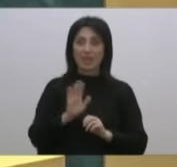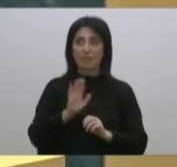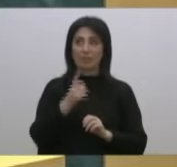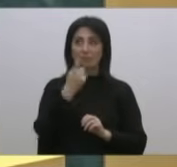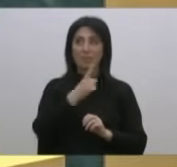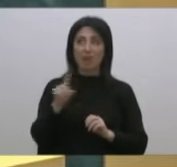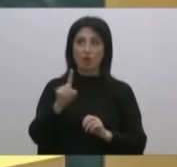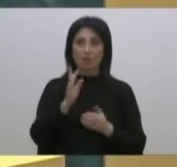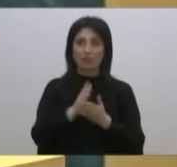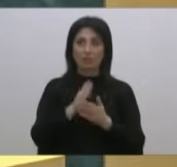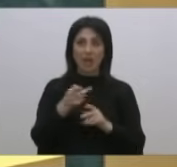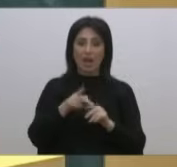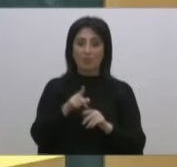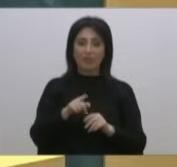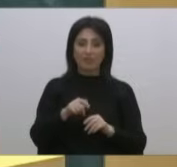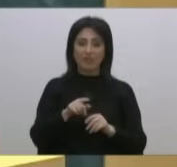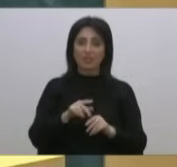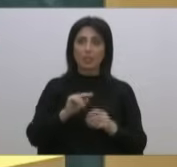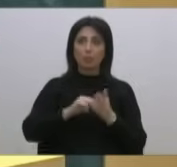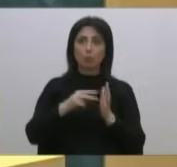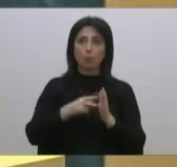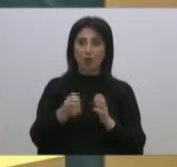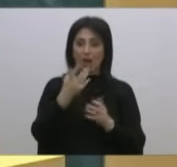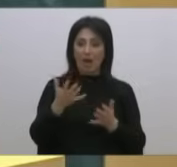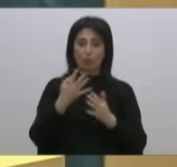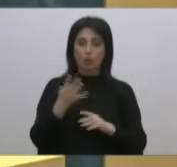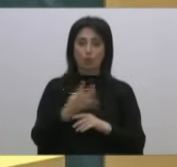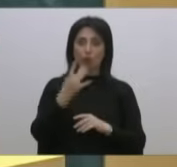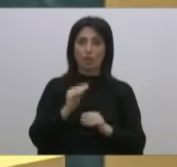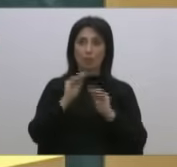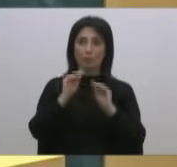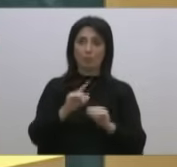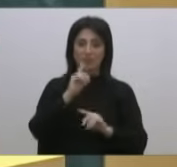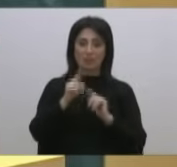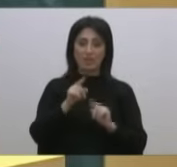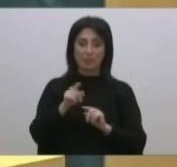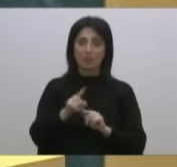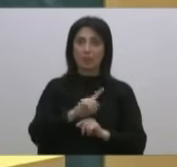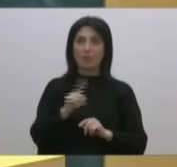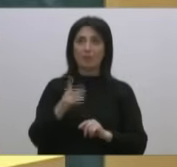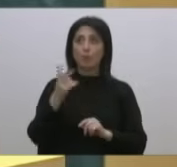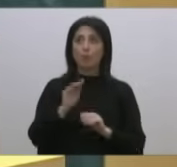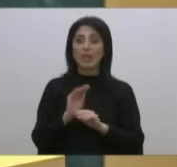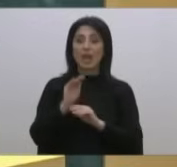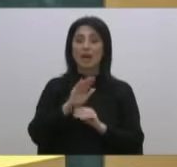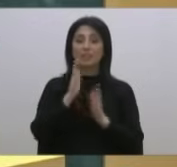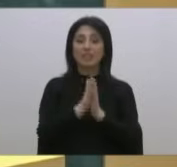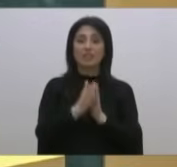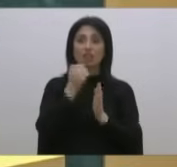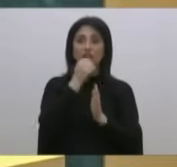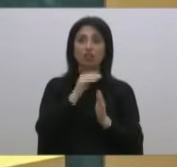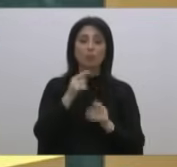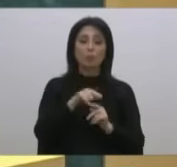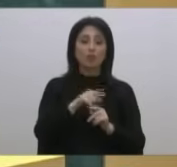არის, მილიონიანია. Ამას გაზარდა ბიუჯეტი და გამოშთა კიდევაც 4-ჯერ გაიზარდა ბიუჯეტი ამ წლებში, მაგრამ ხო უნდა გაზრდილიყო მთლიანში და